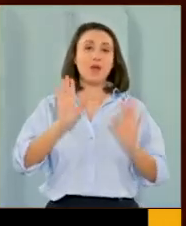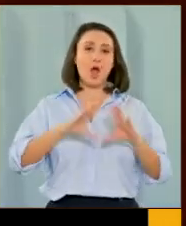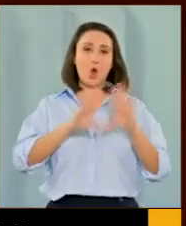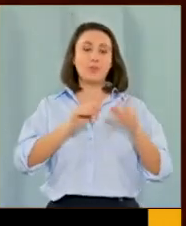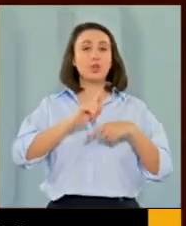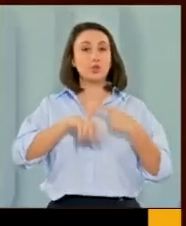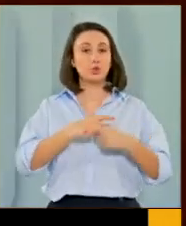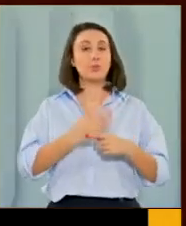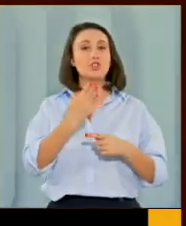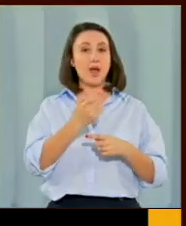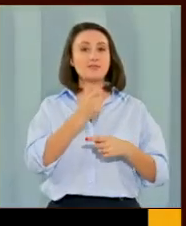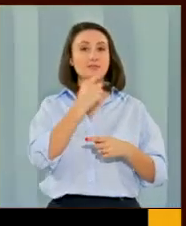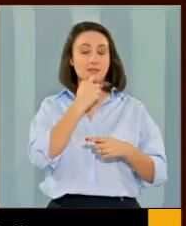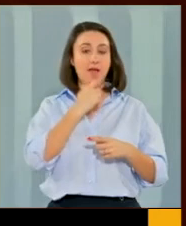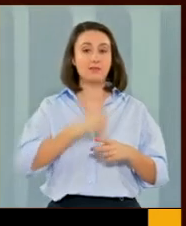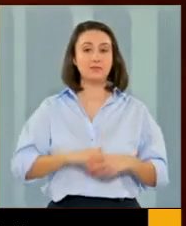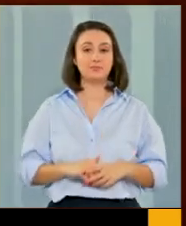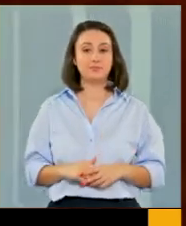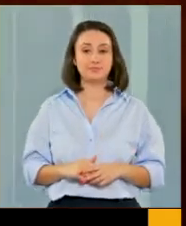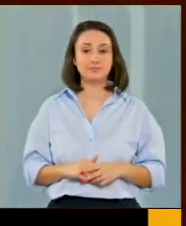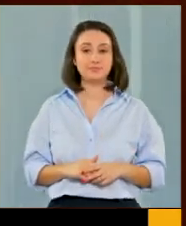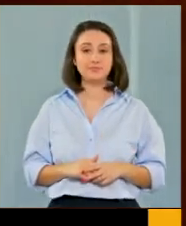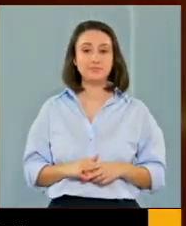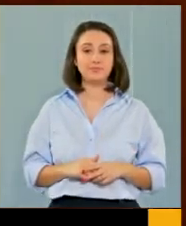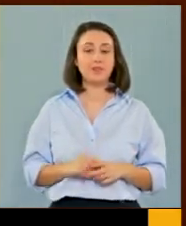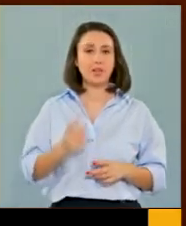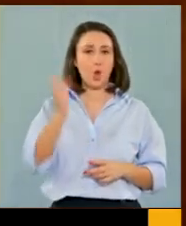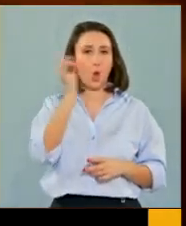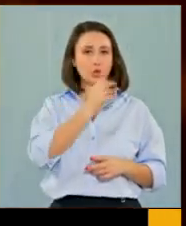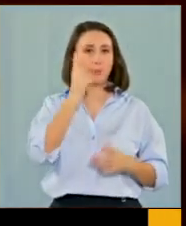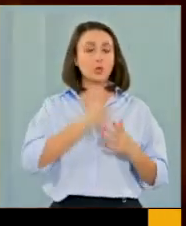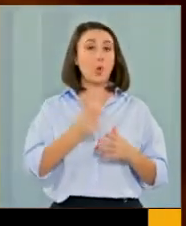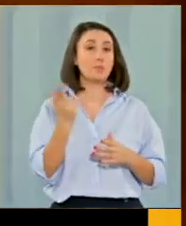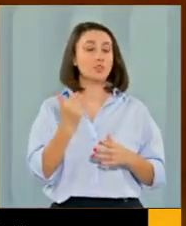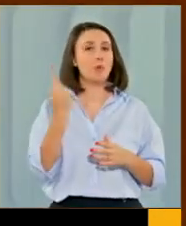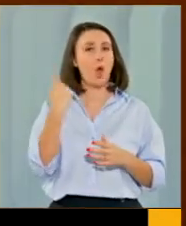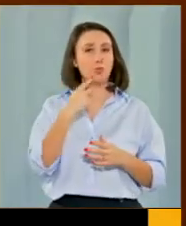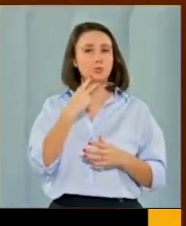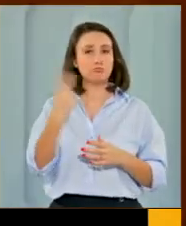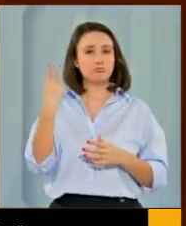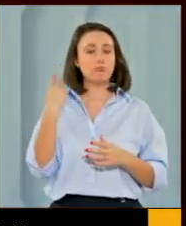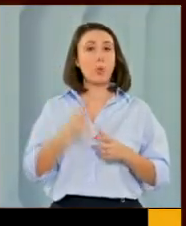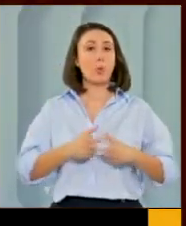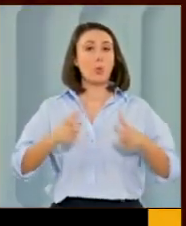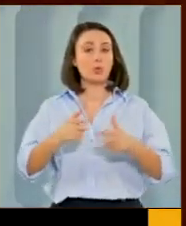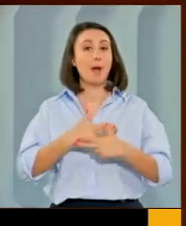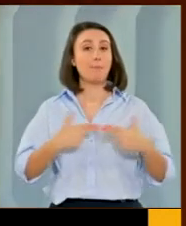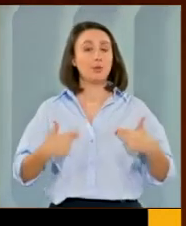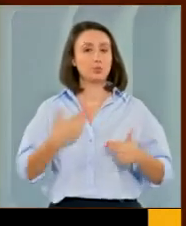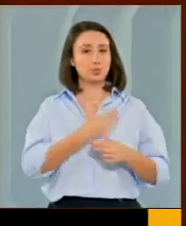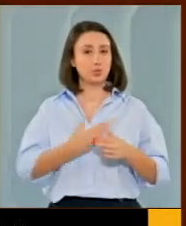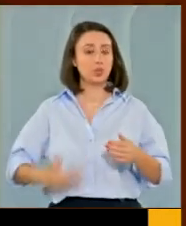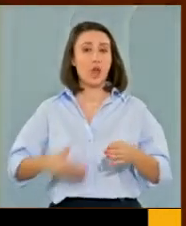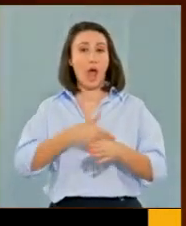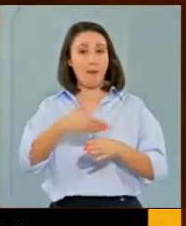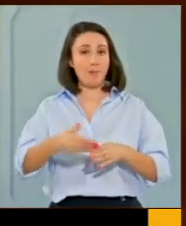după mai bine de 6 ani de la tragedia din octombrie 2015. În urmă cu 2 săptămâni, Curtea de Apel din București a mai amânat